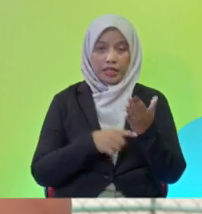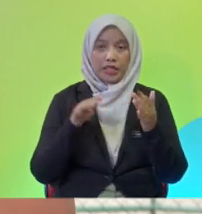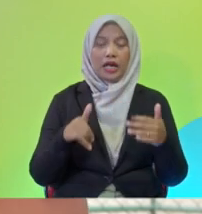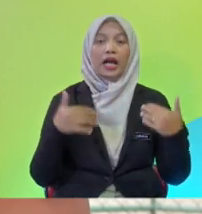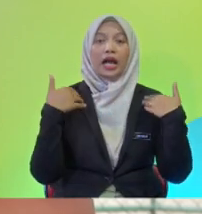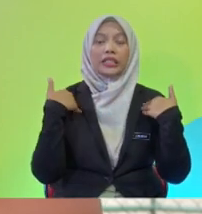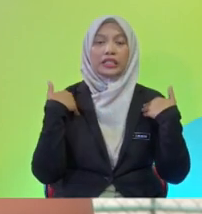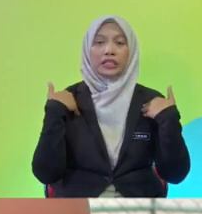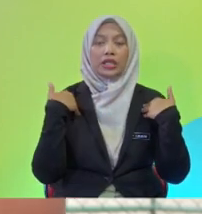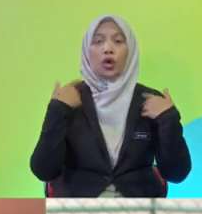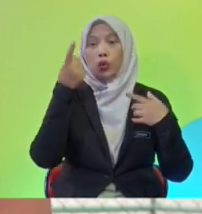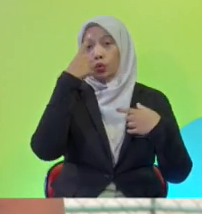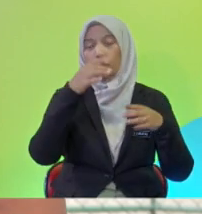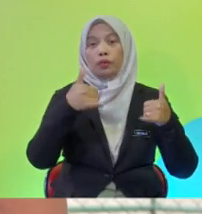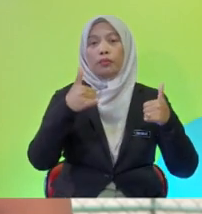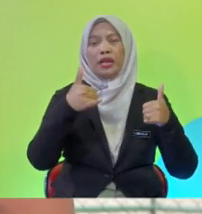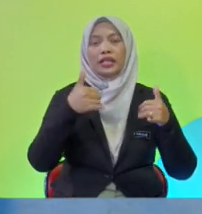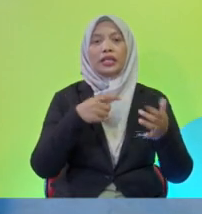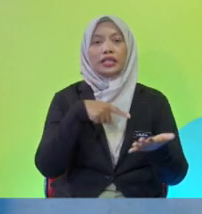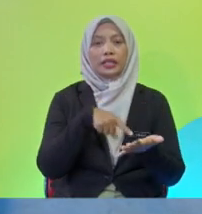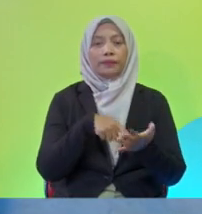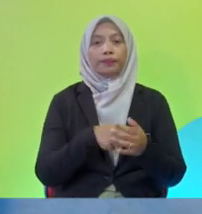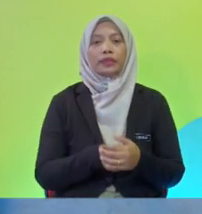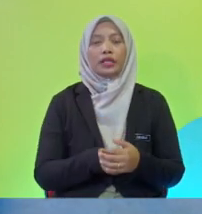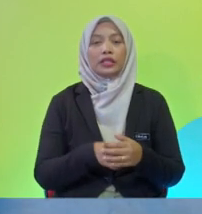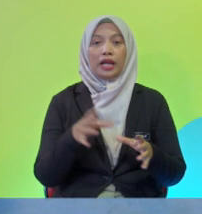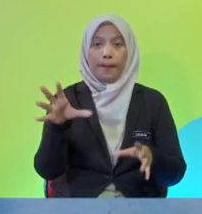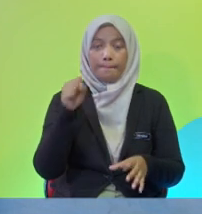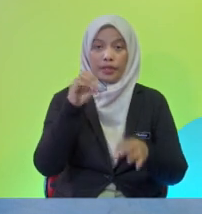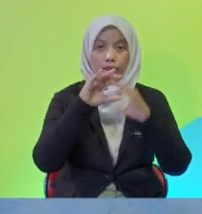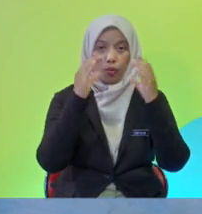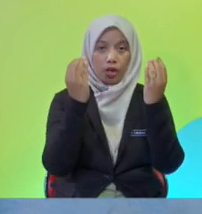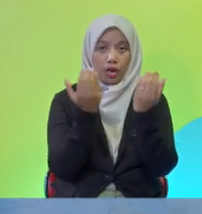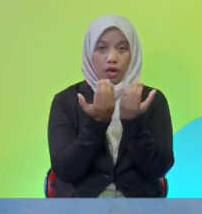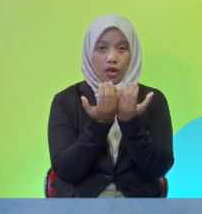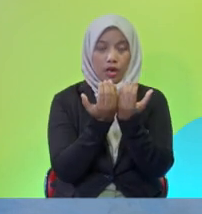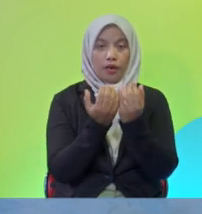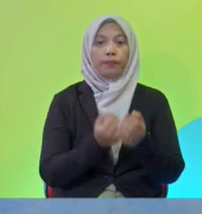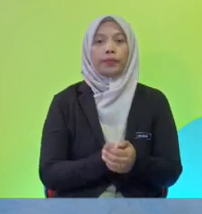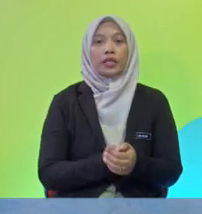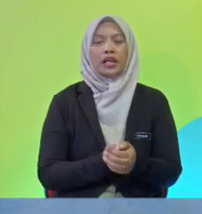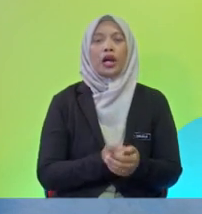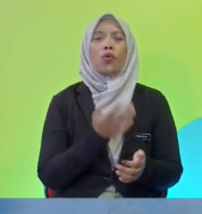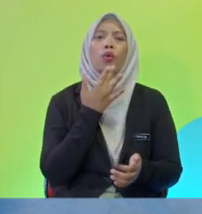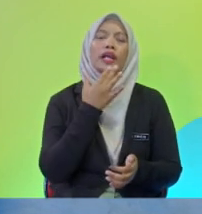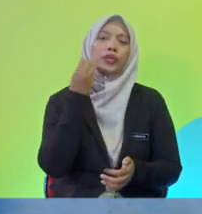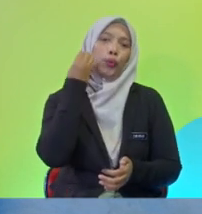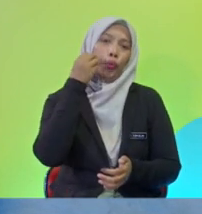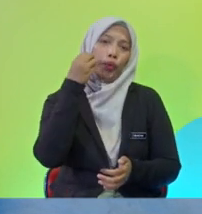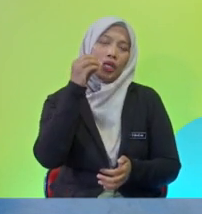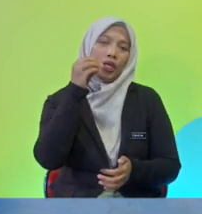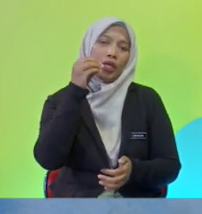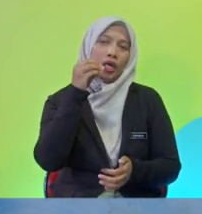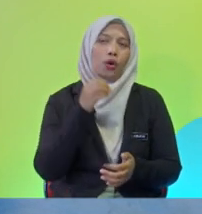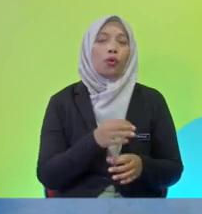kita adalah untuk permainan dodgeball ini ya. Okey Aiman, kita ambil bola dulu Aiman. Okey cikgu. Okay. Yang ni warna orange, yang ini